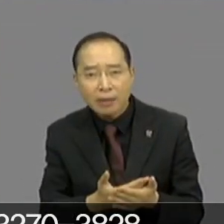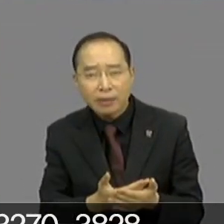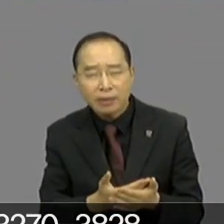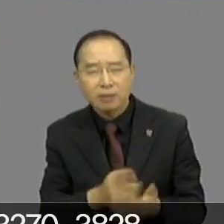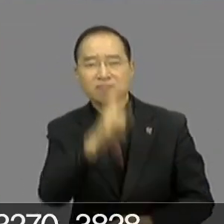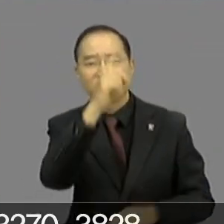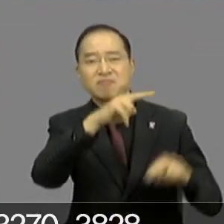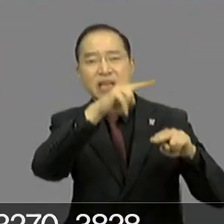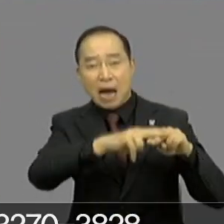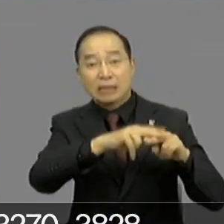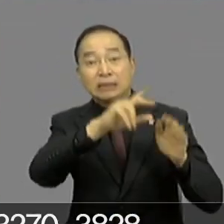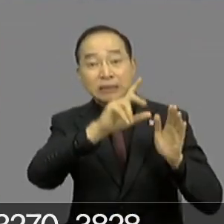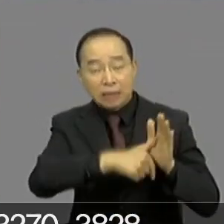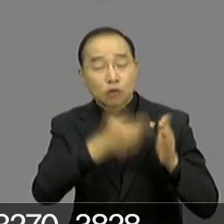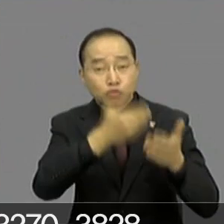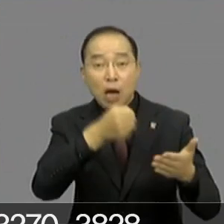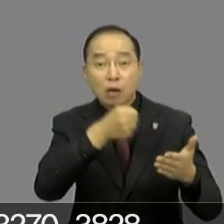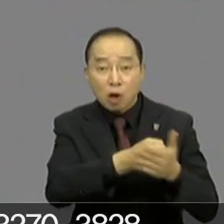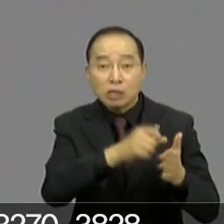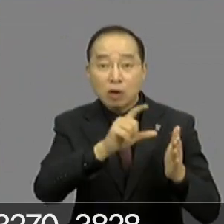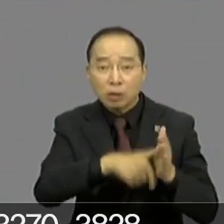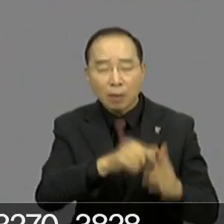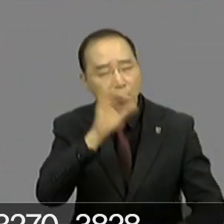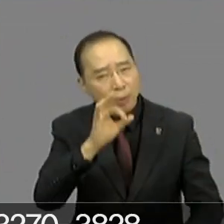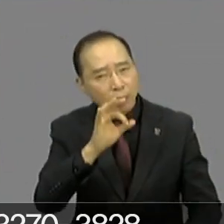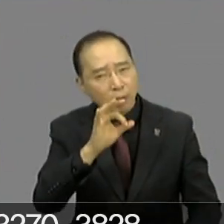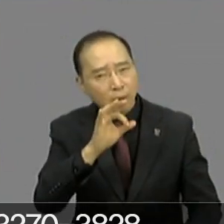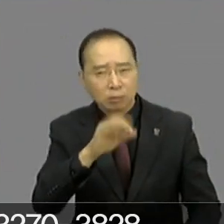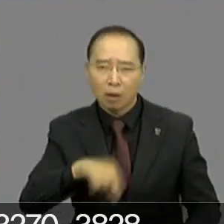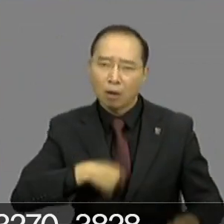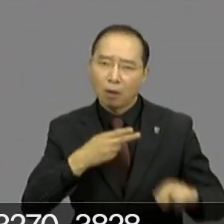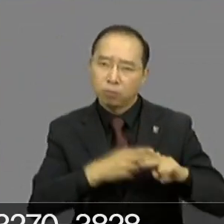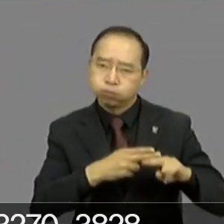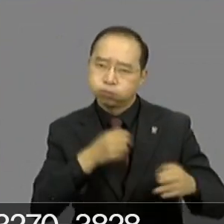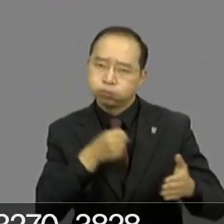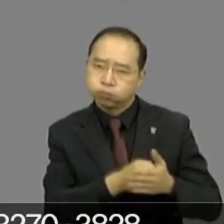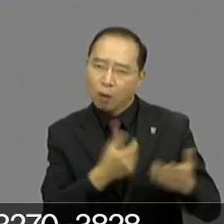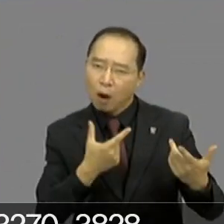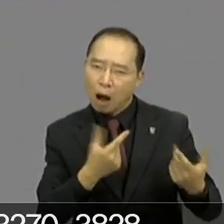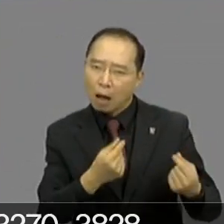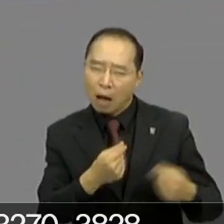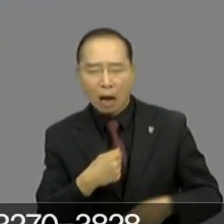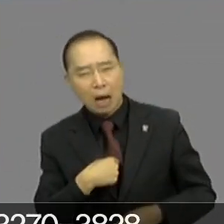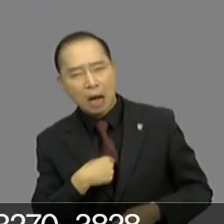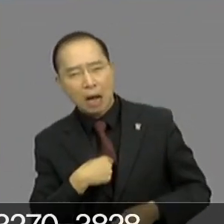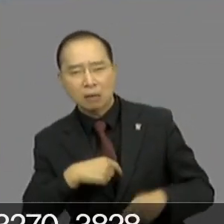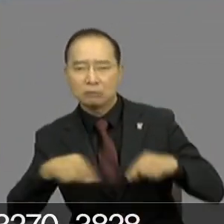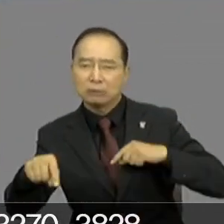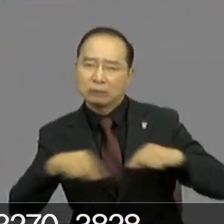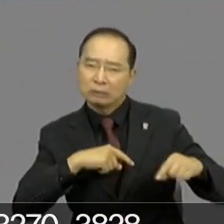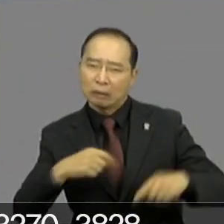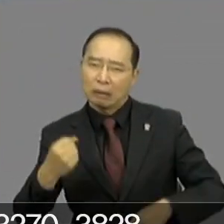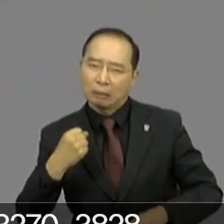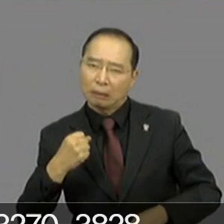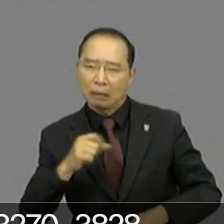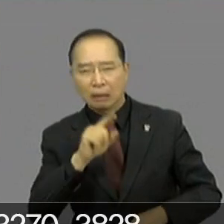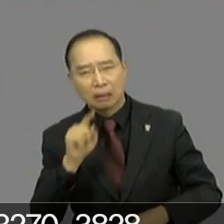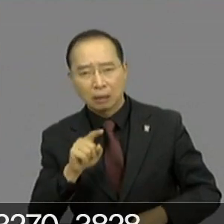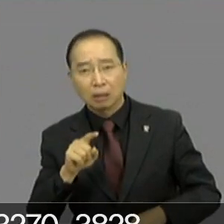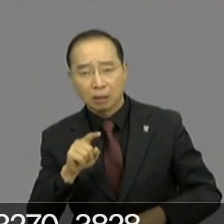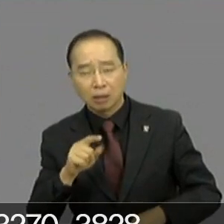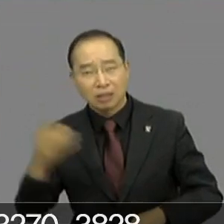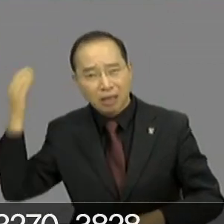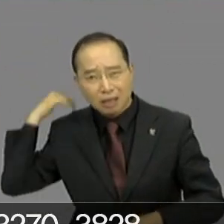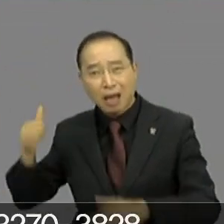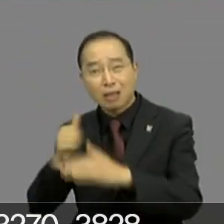결정에 대해서 상당히 독단적으로 결정하는 것 때문에 얘도 지금 흔들린다 그 예로써 원내대표 비대위원장